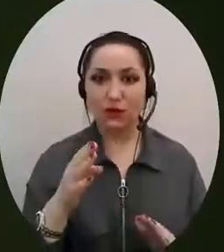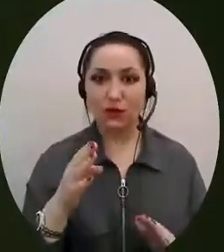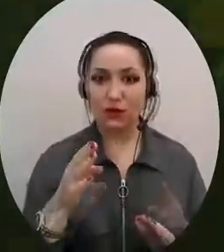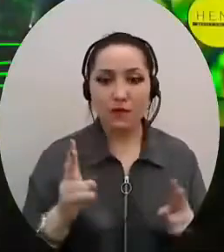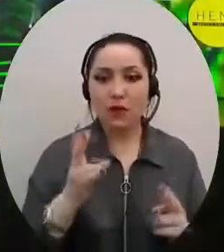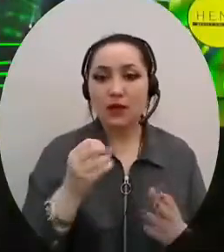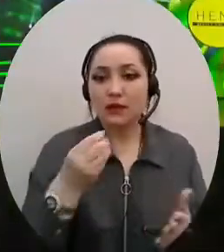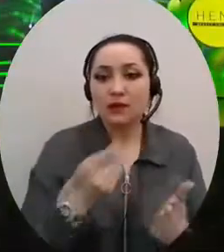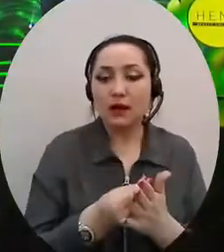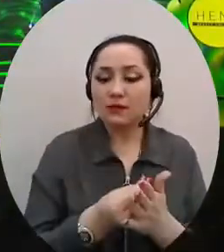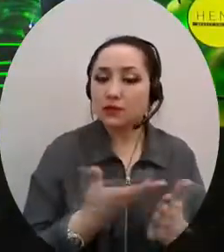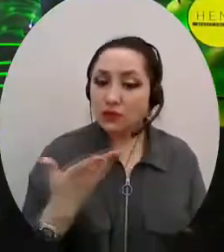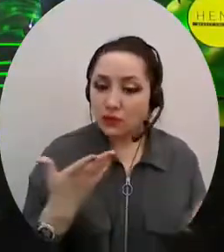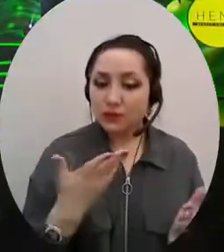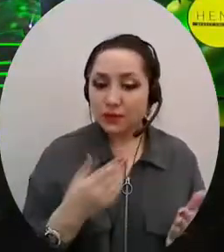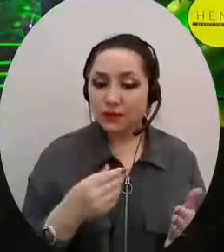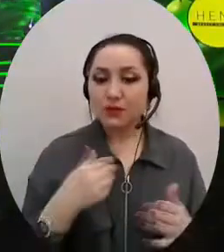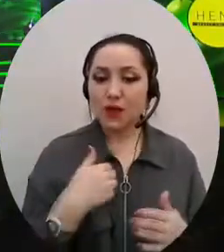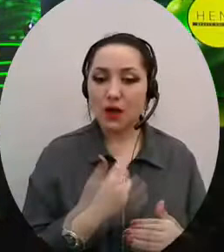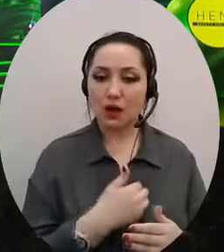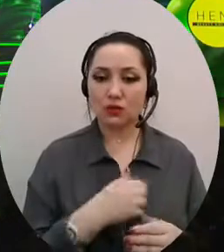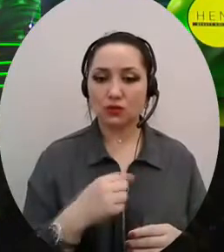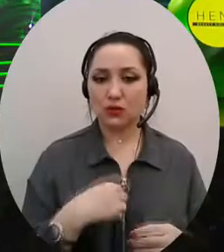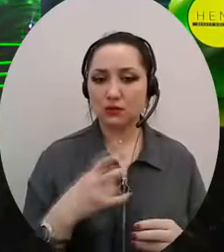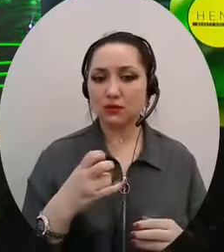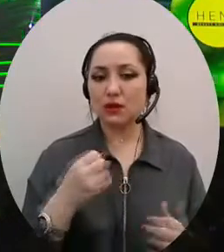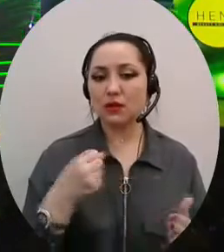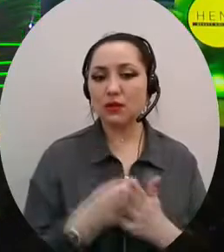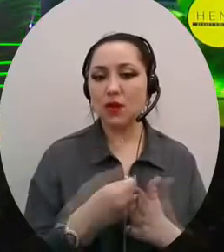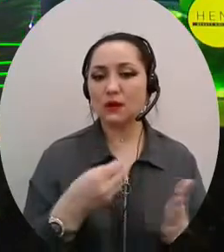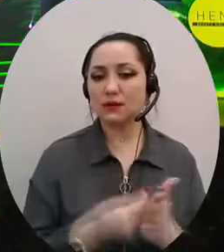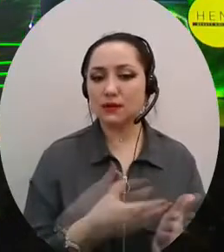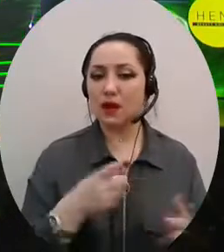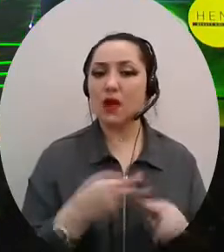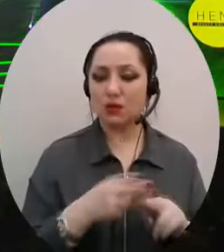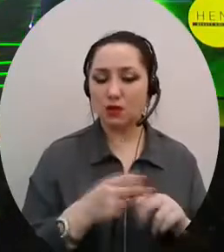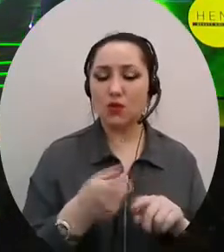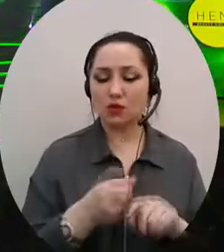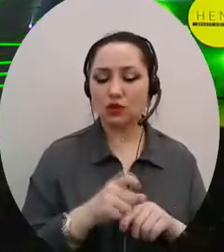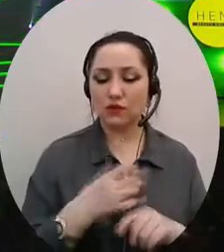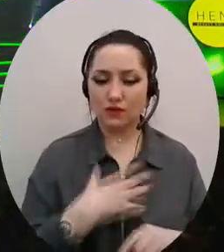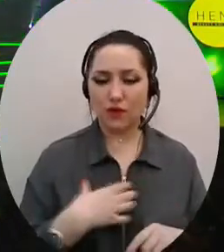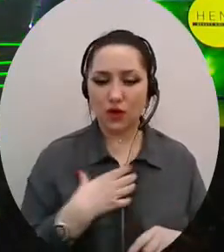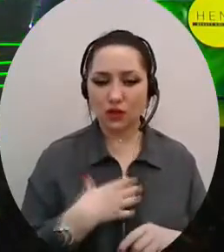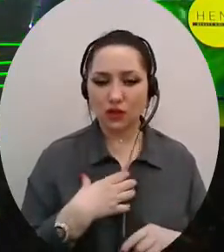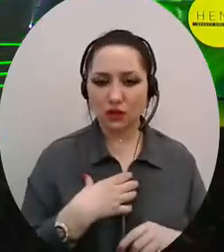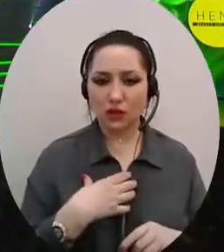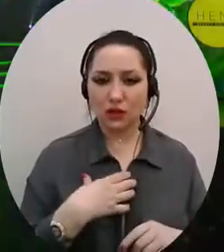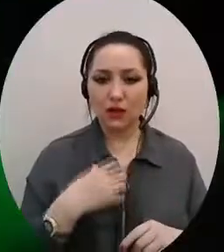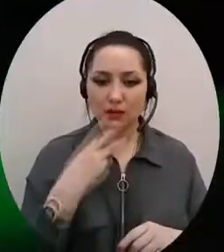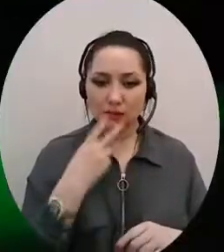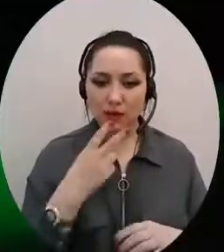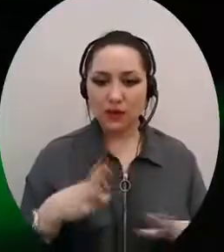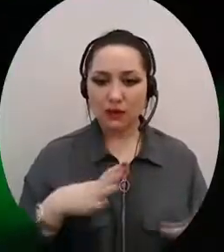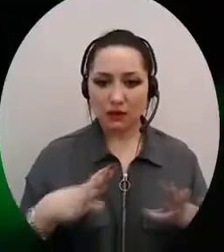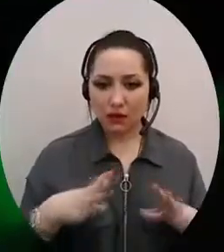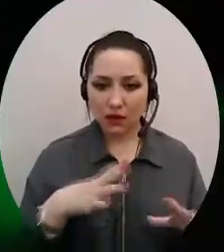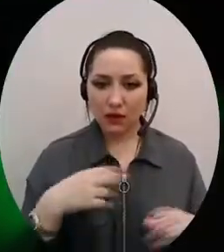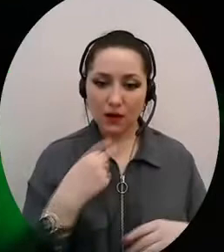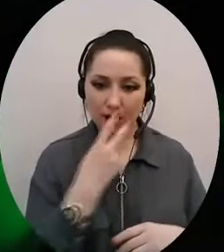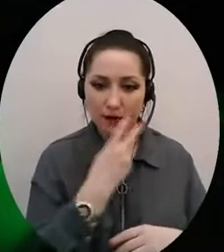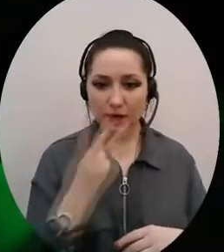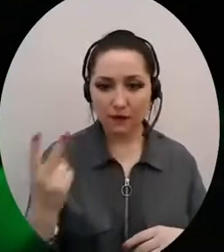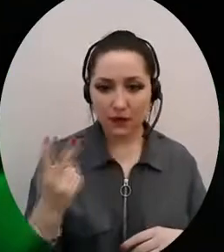недооценил. И я хочу, чтобы, например, нас недооценили. Это очень важно. И смотря на рынок сегодня, я вижу,